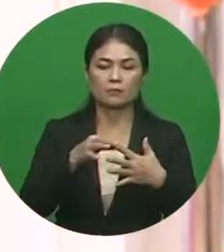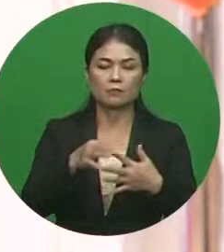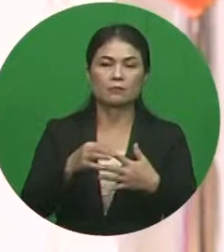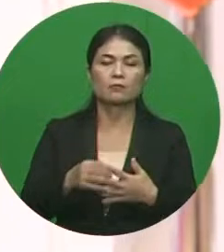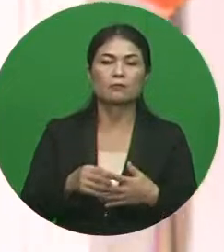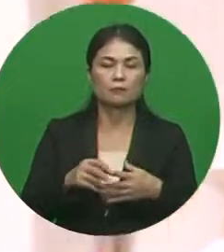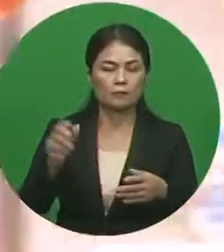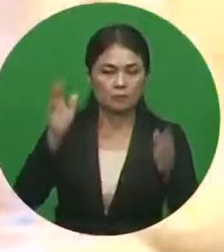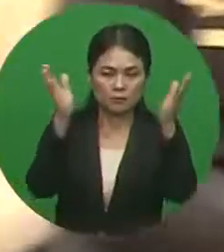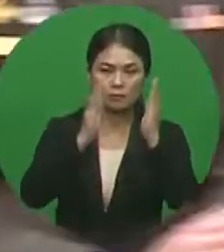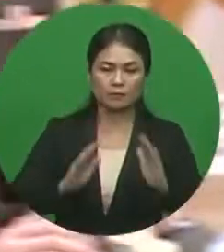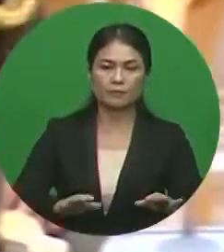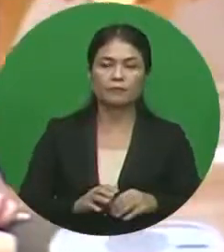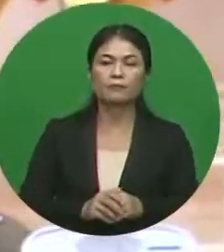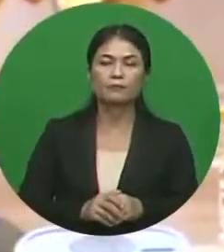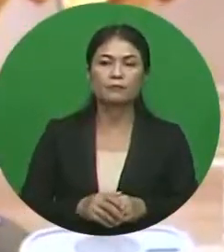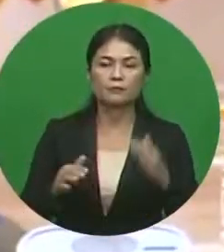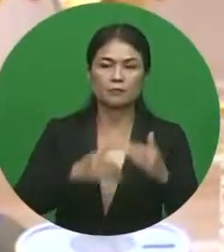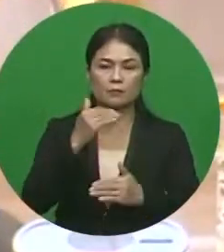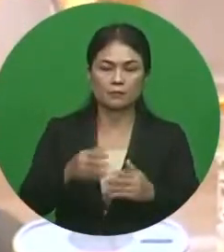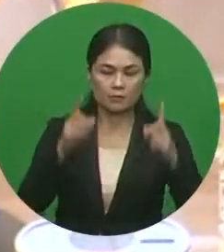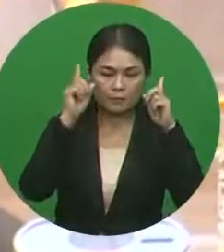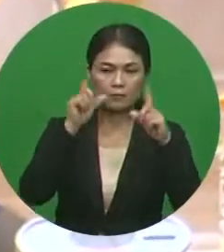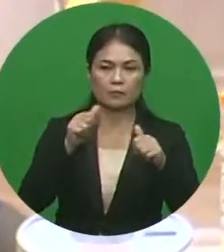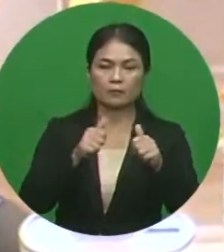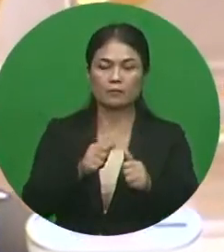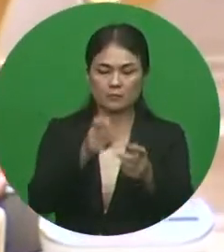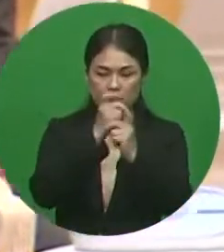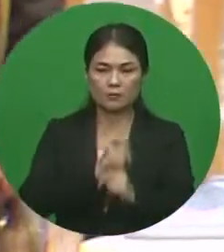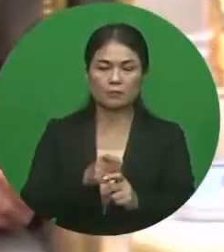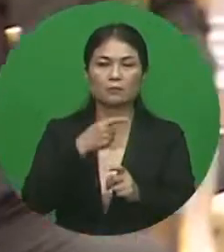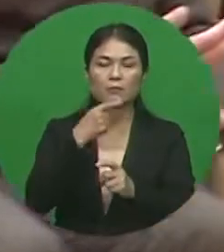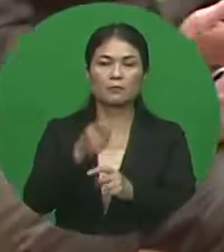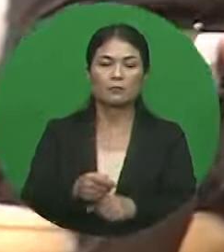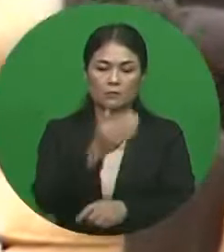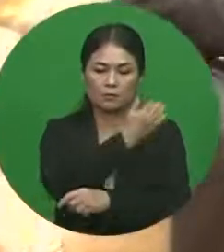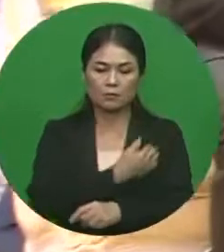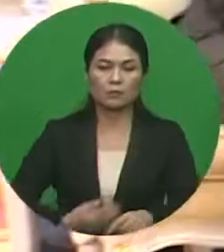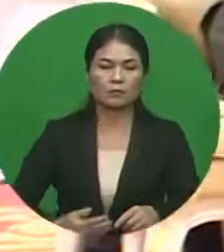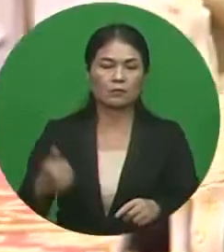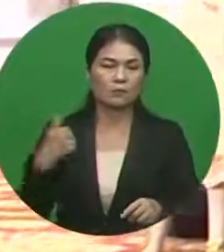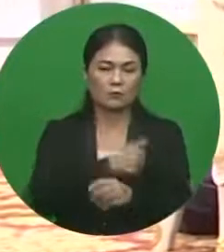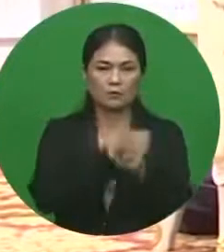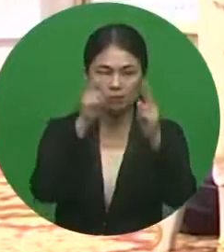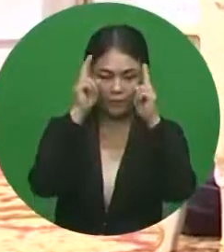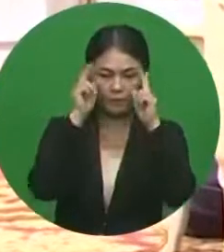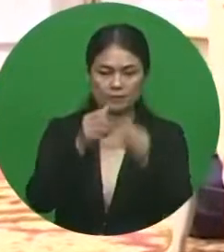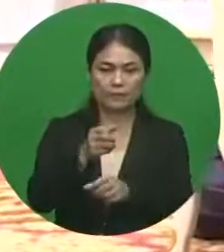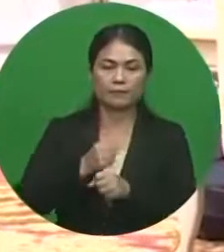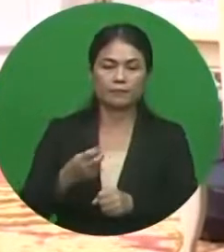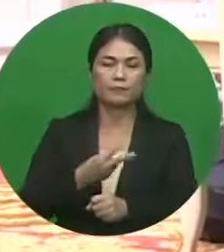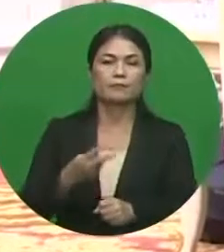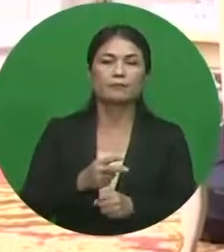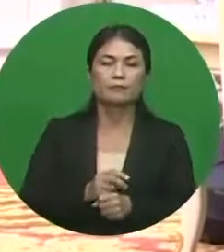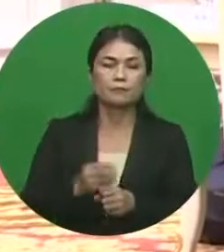ម្រាប់អាស៊ានផងដែរជាងនេះទៅទៀតឯកឧត្តមក៏បានគោរពជំរាបជូនសម្ដេចតេជោផងដែរថាកងទ័ពទាំងពី